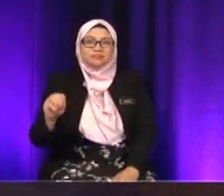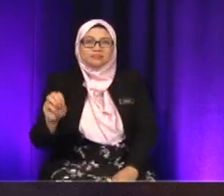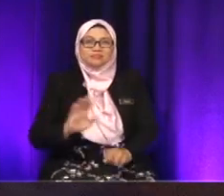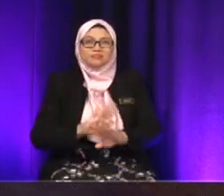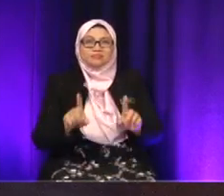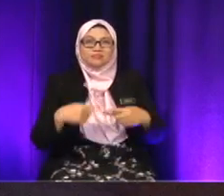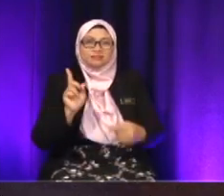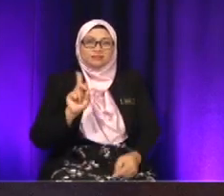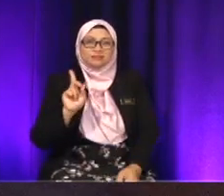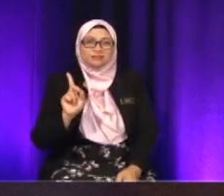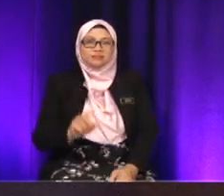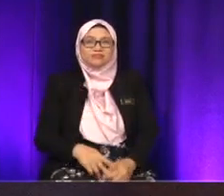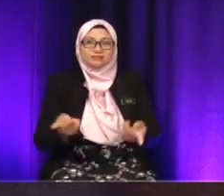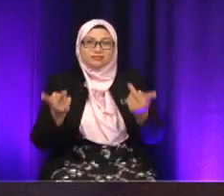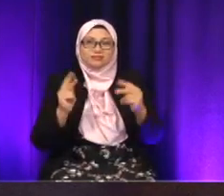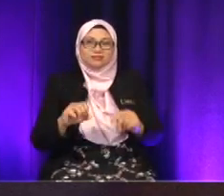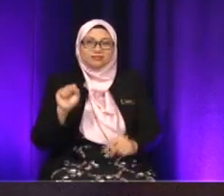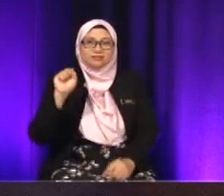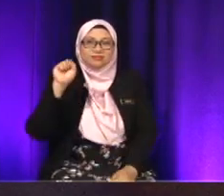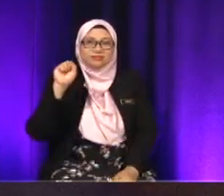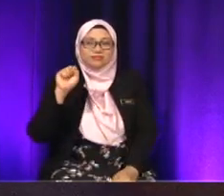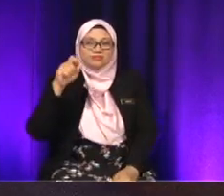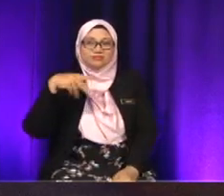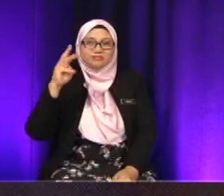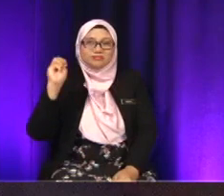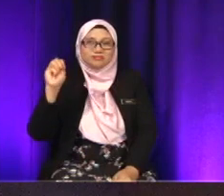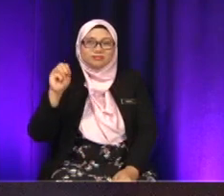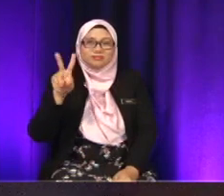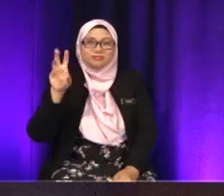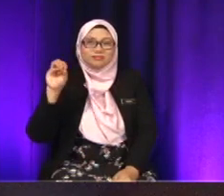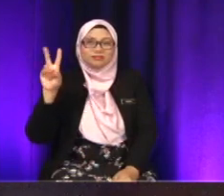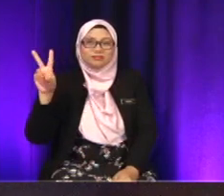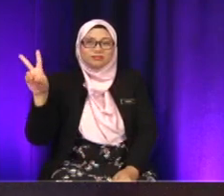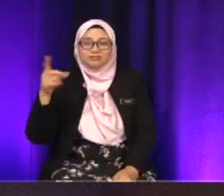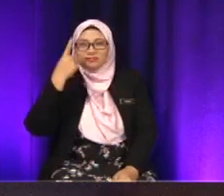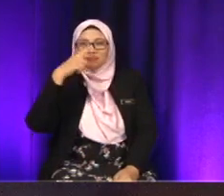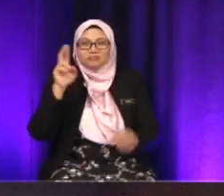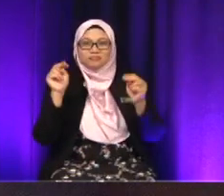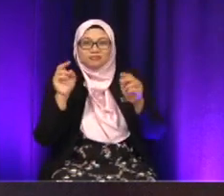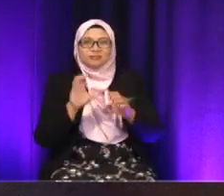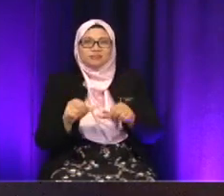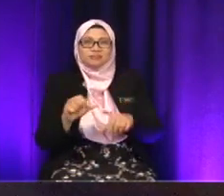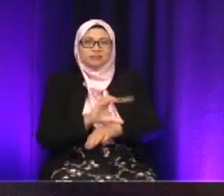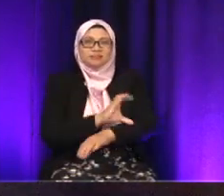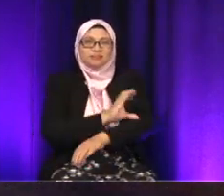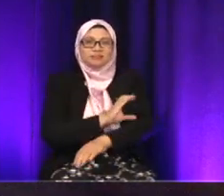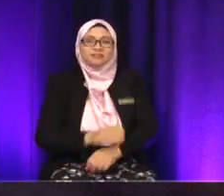kemana-mana kembali lagi ke sok sukses SPM 2022 untuk mata pelajaran sains komputer